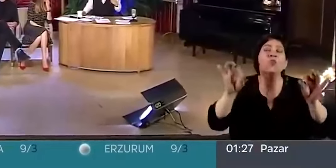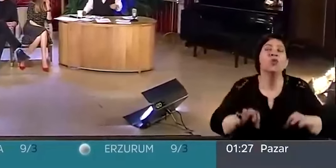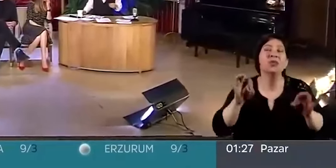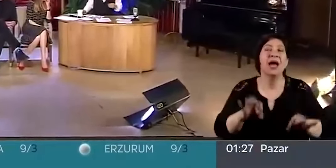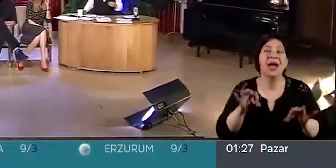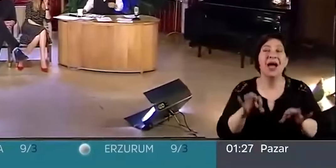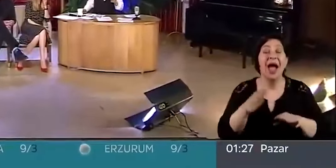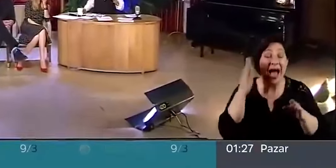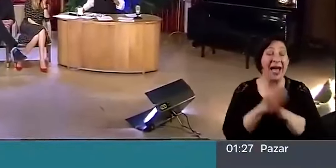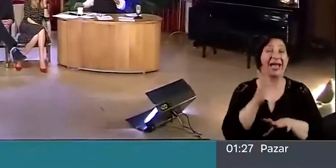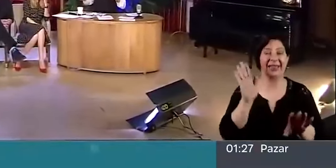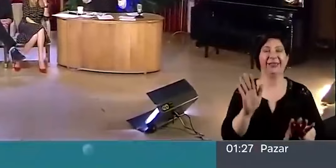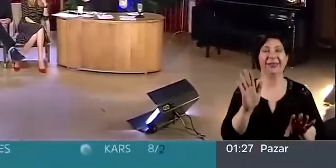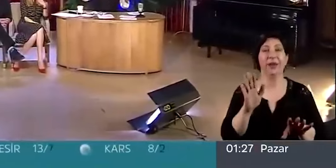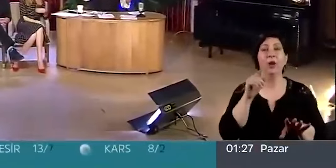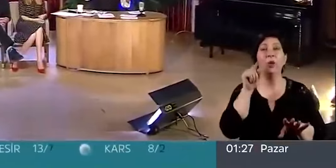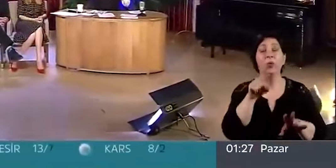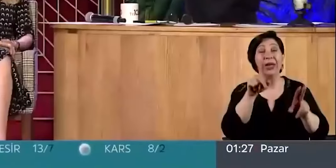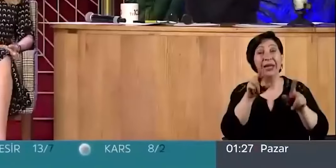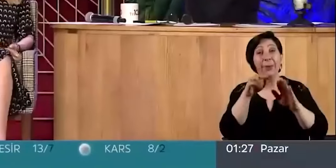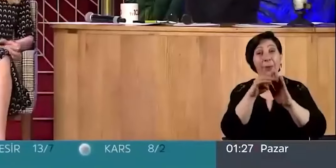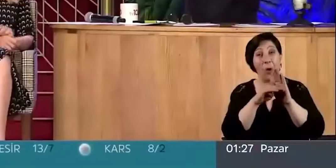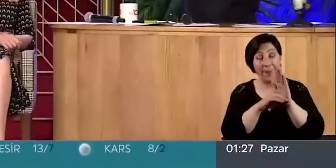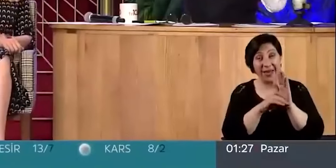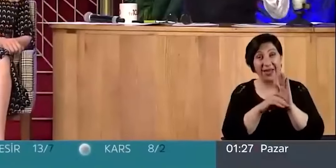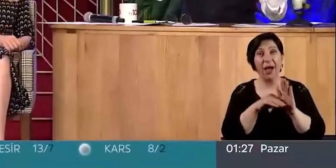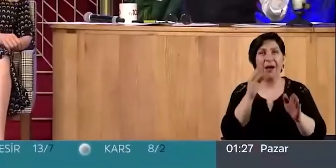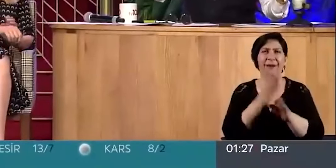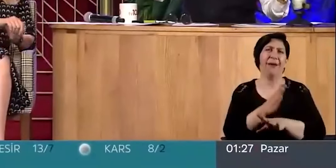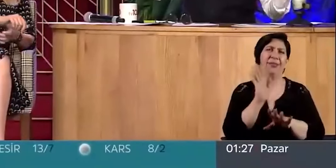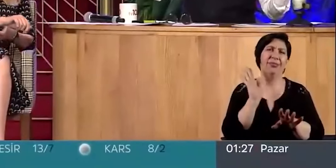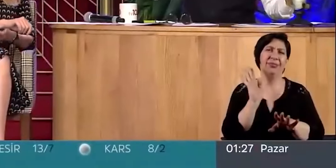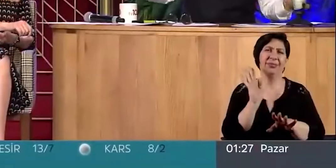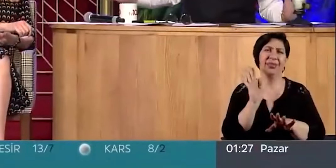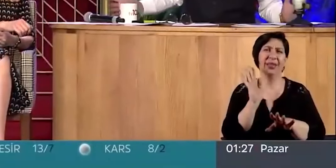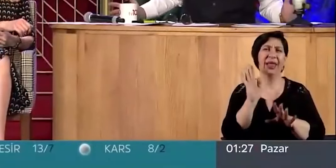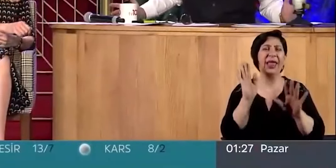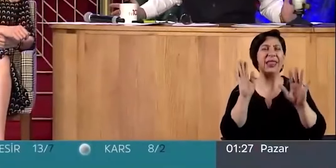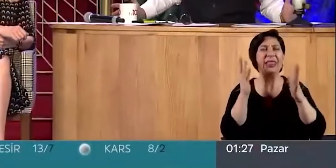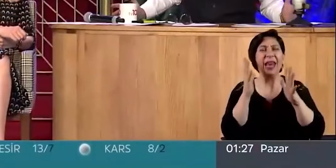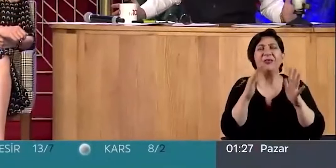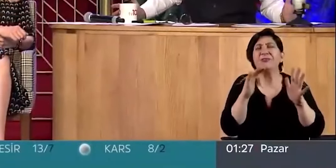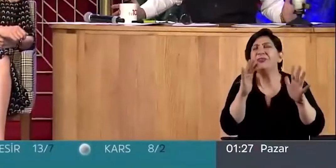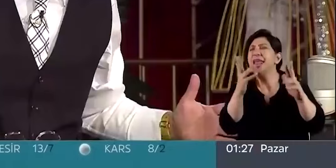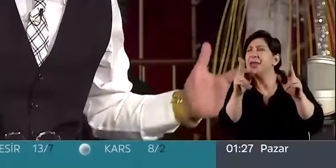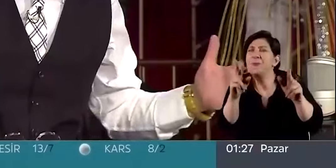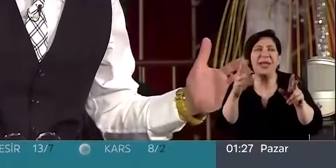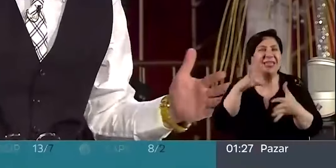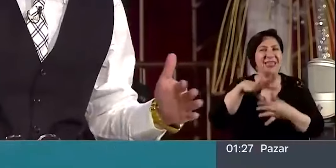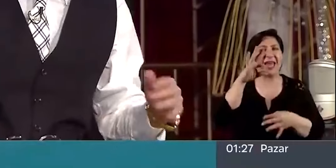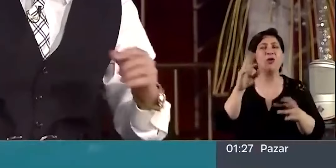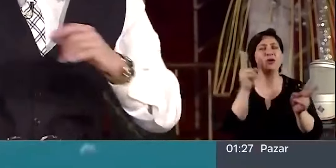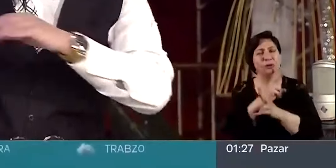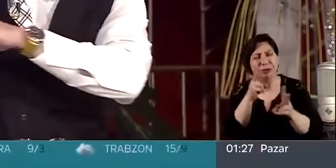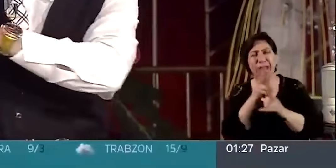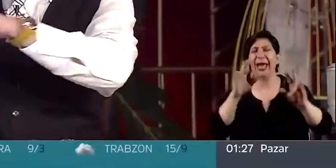konuk olarak istiyorum hakikaten çünkü bu gibi programların hakikaten böyle deli dolu insanlara ihtiyacı var abi.